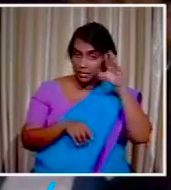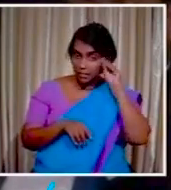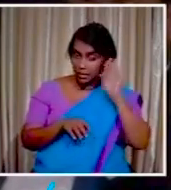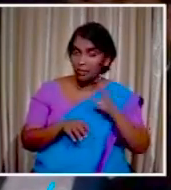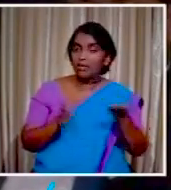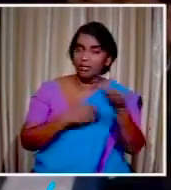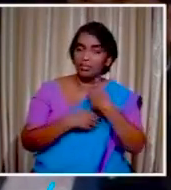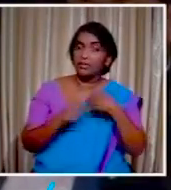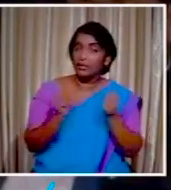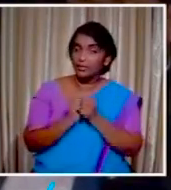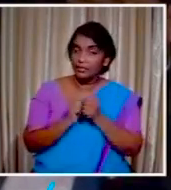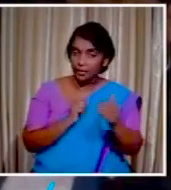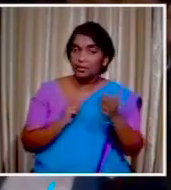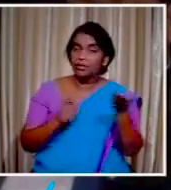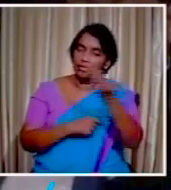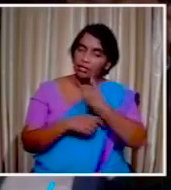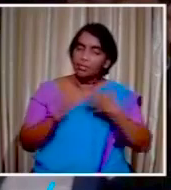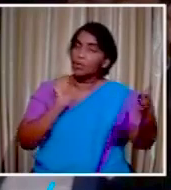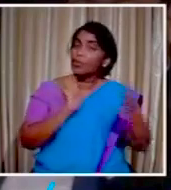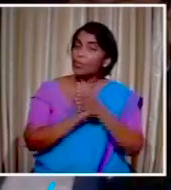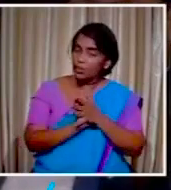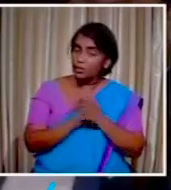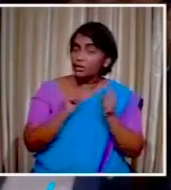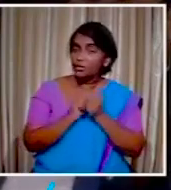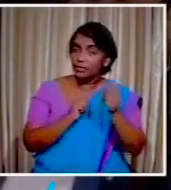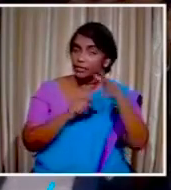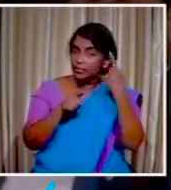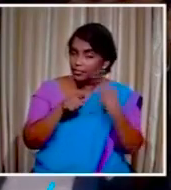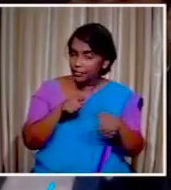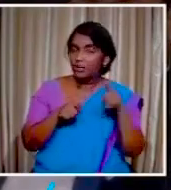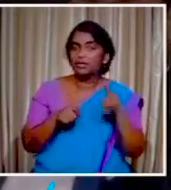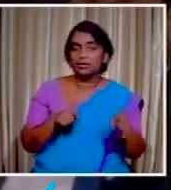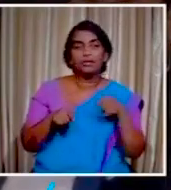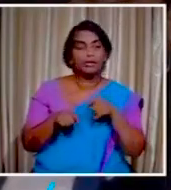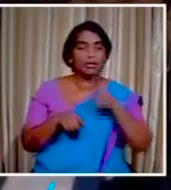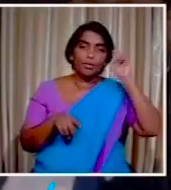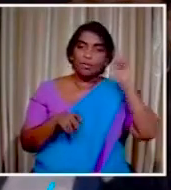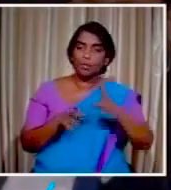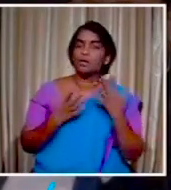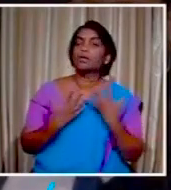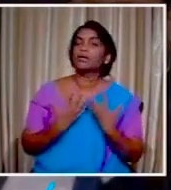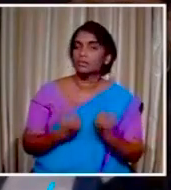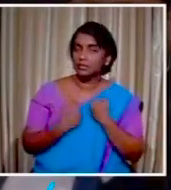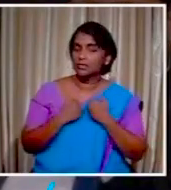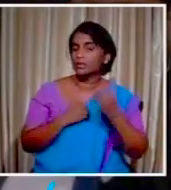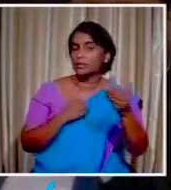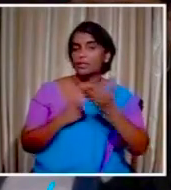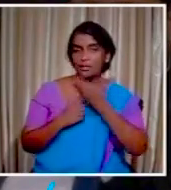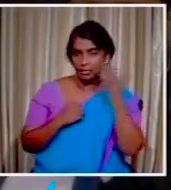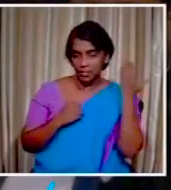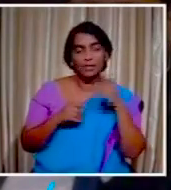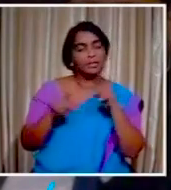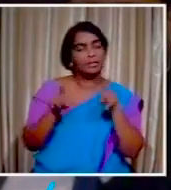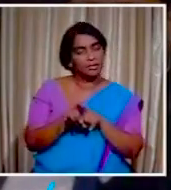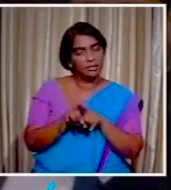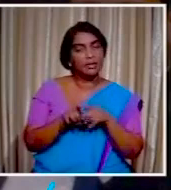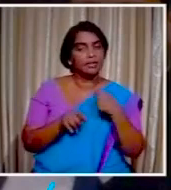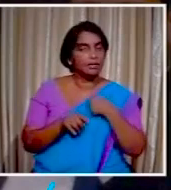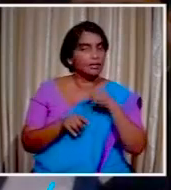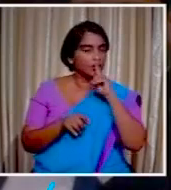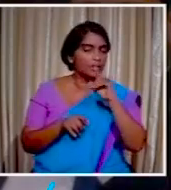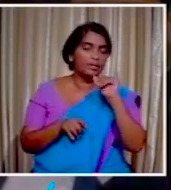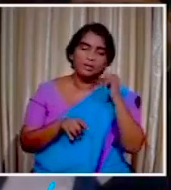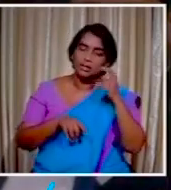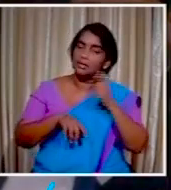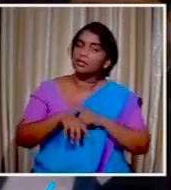අපි කටයුතු කරොත් අපි සියලු දෙනා එකතු වෙලා ඒකට මූණ දුන්නොත් පමණයි අපිට මේ ජයග්‍රහණය වෙනුවෙන් අපිට යන්න පුළුවන් වෙන්නේ. ඒ නිසා මම කියනවා සමහර